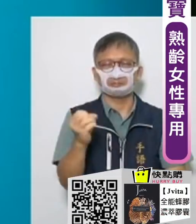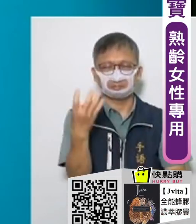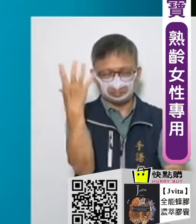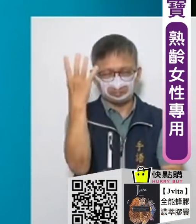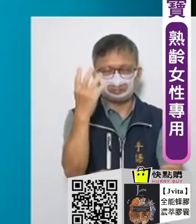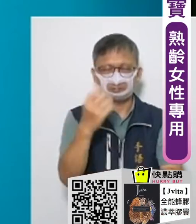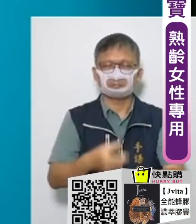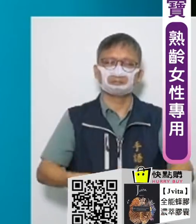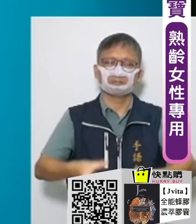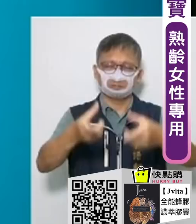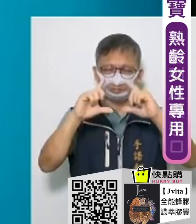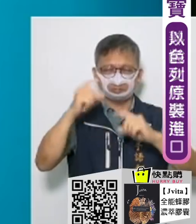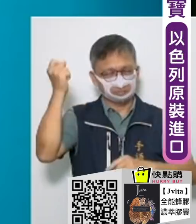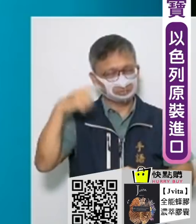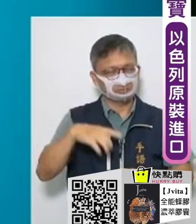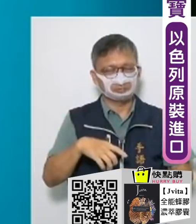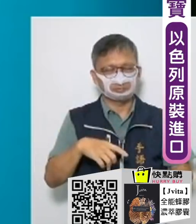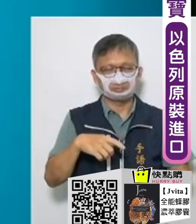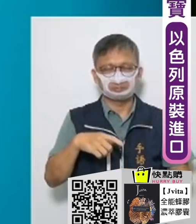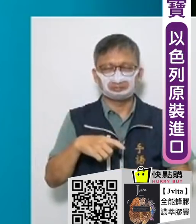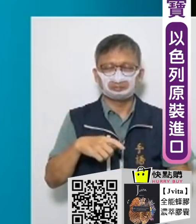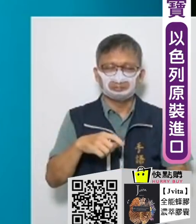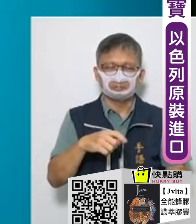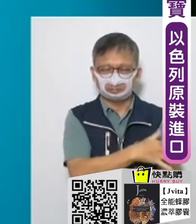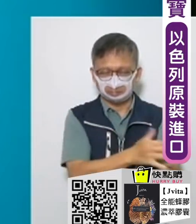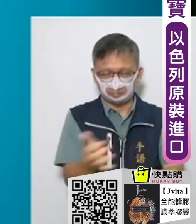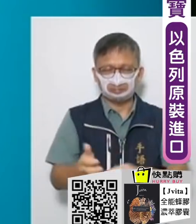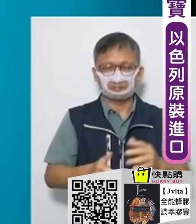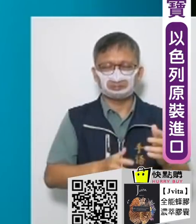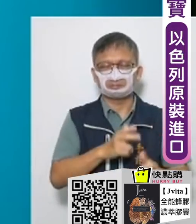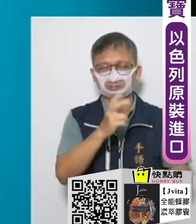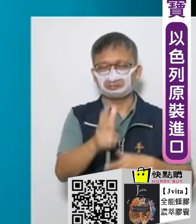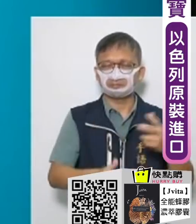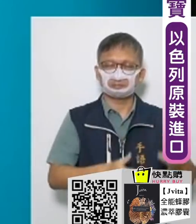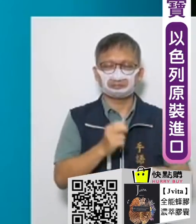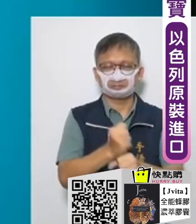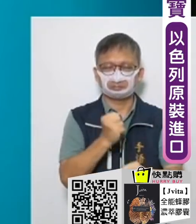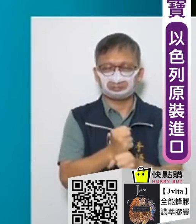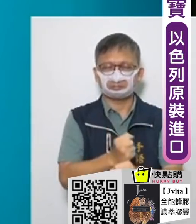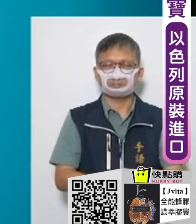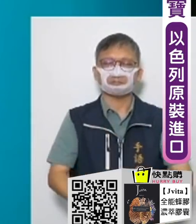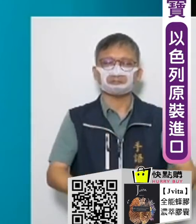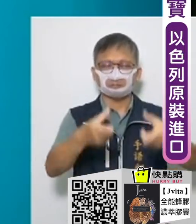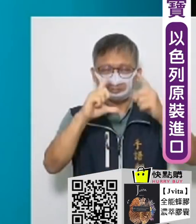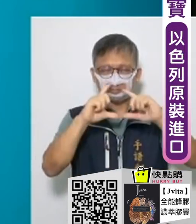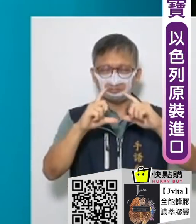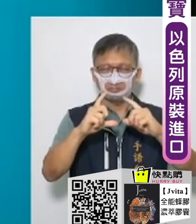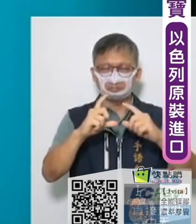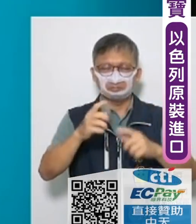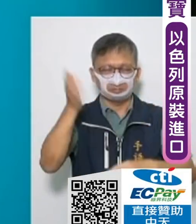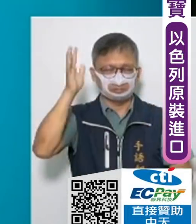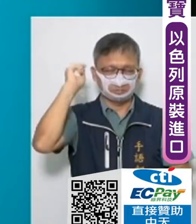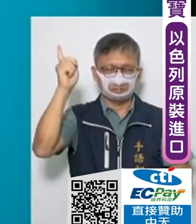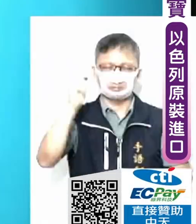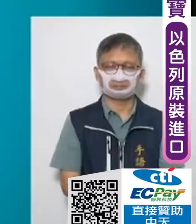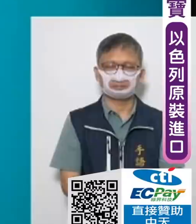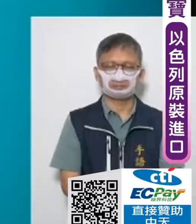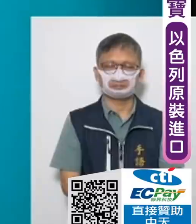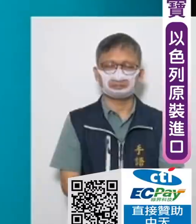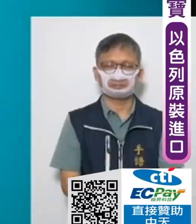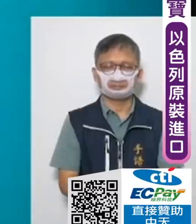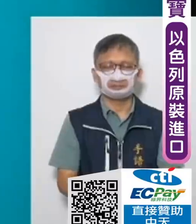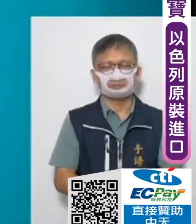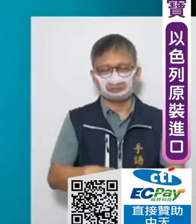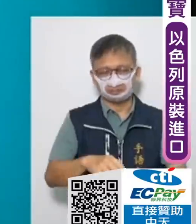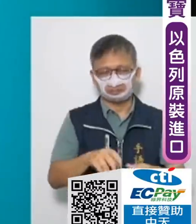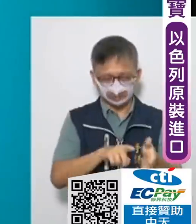义那水上来做工作。那到嘉义的时间是7月18号，哈，来在水上的工厂工作。那